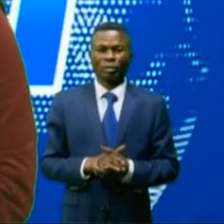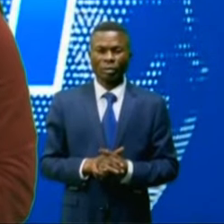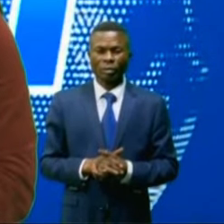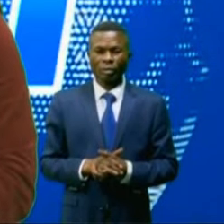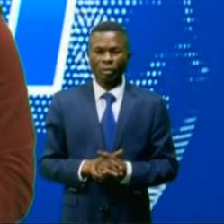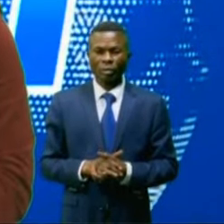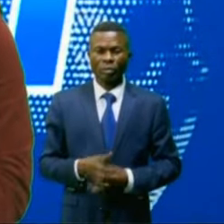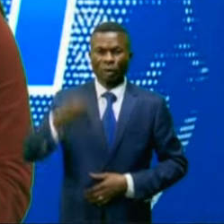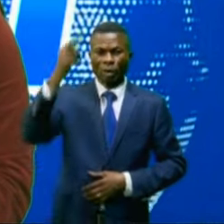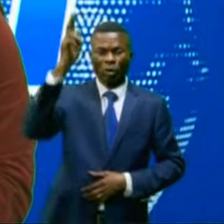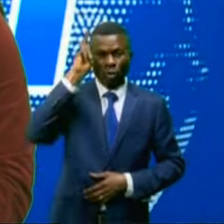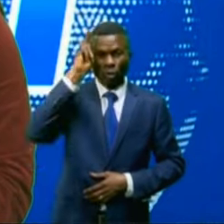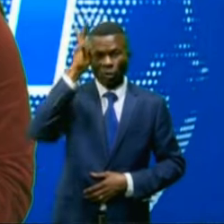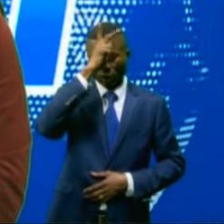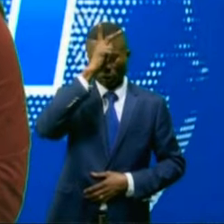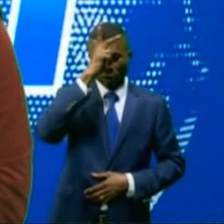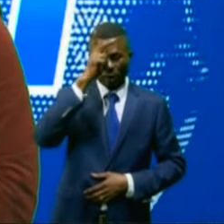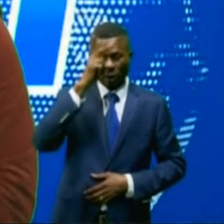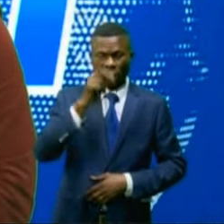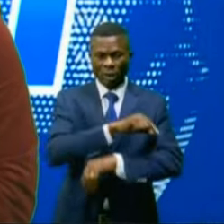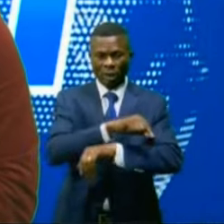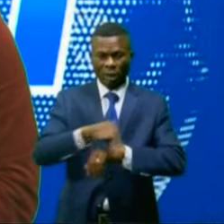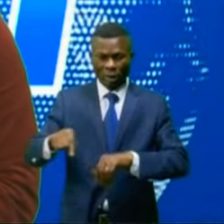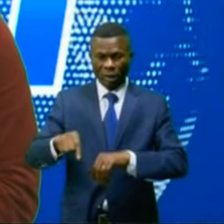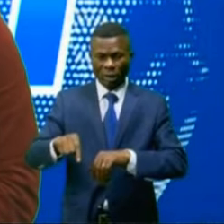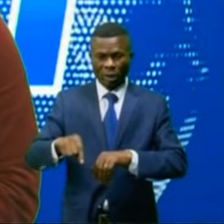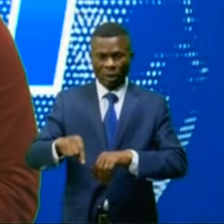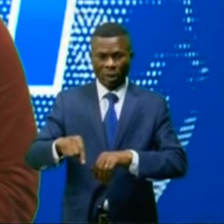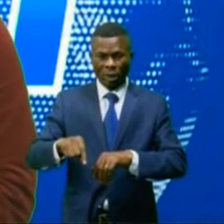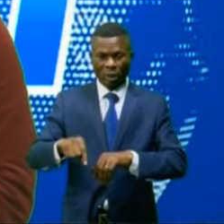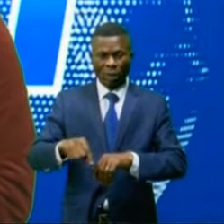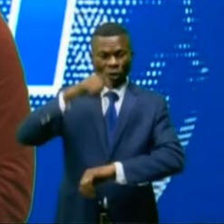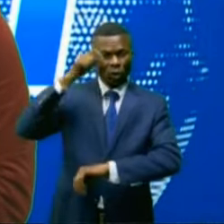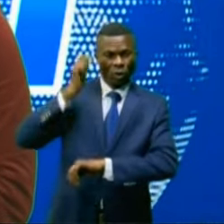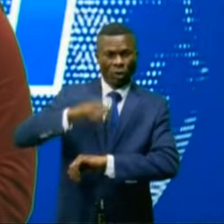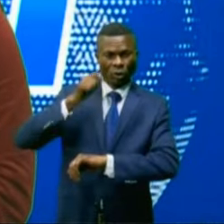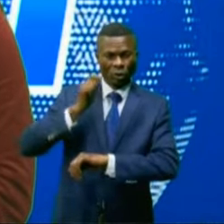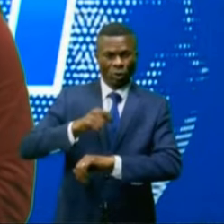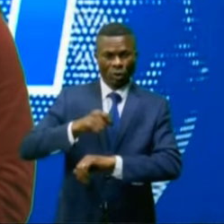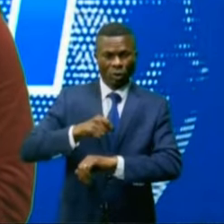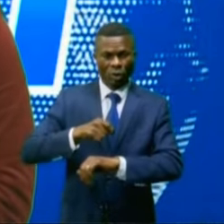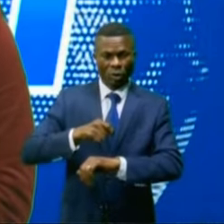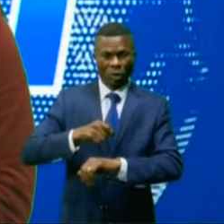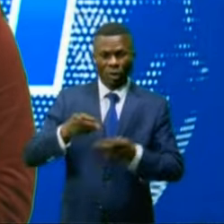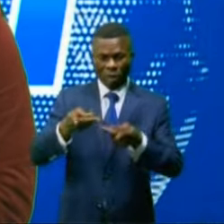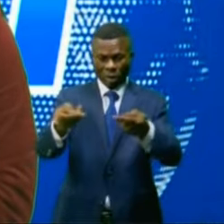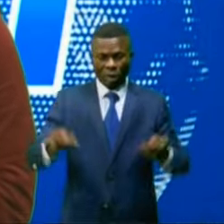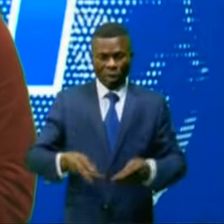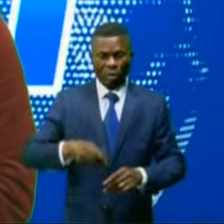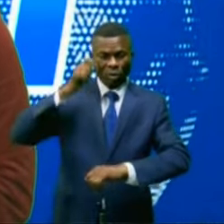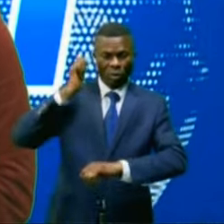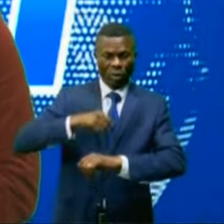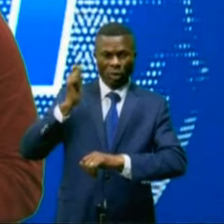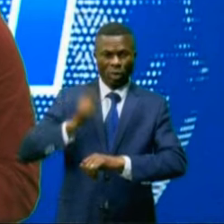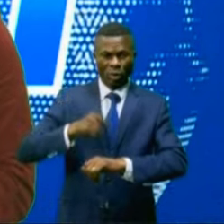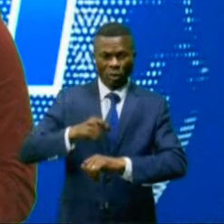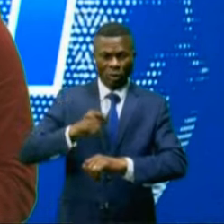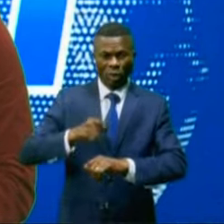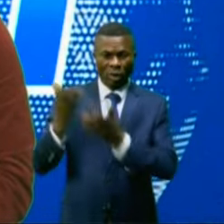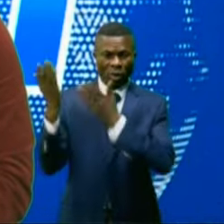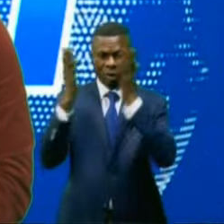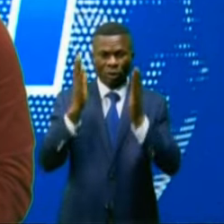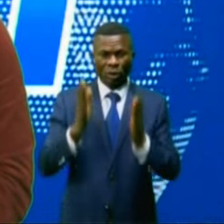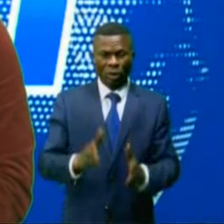Dans le Haut-Katanga, sachez que le bureau des juges et la salle d'audience du tribunal des commerces